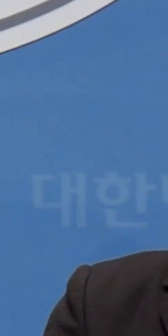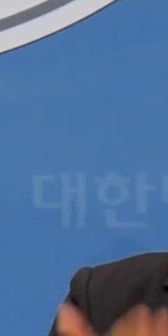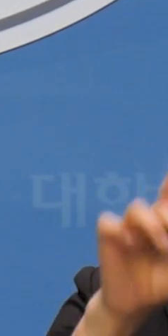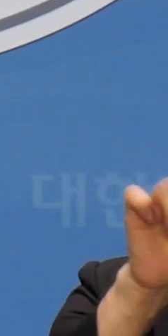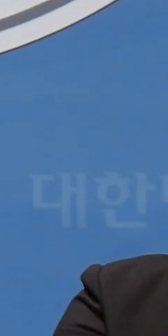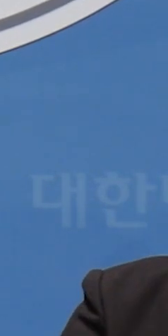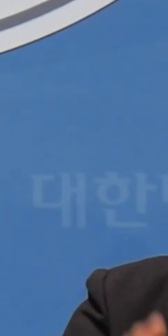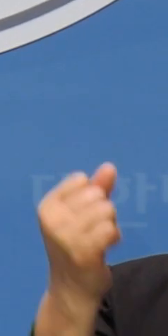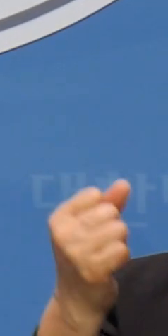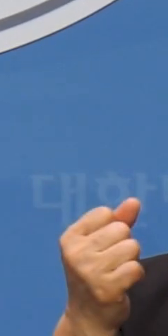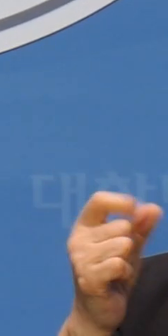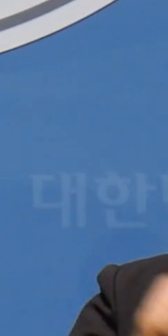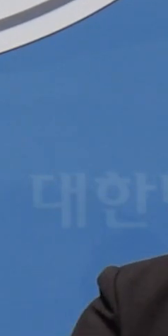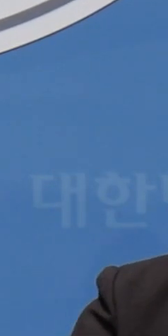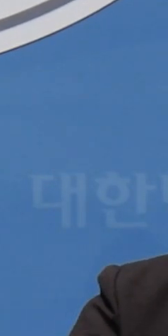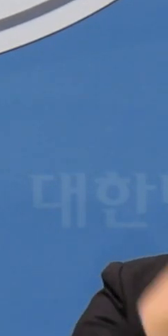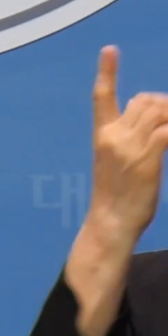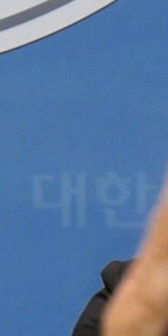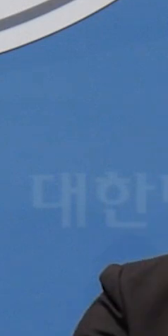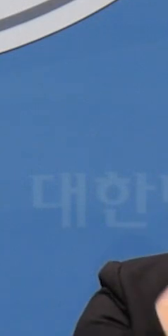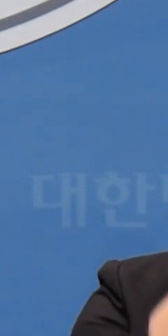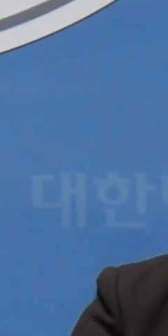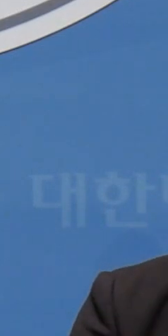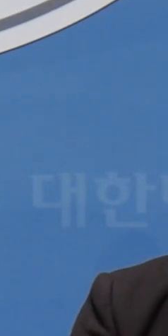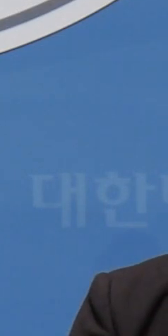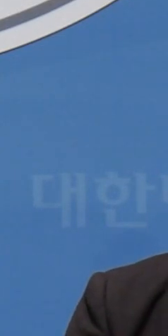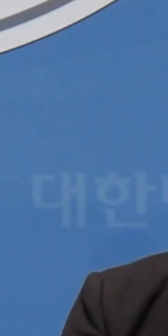시간을 갖겠다는 꿈을 꾸기도 했습니다.